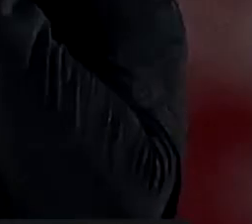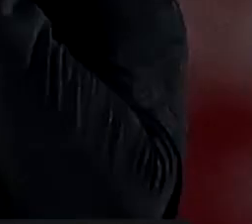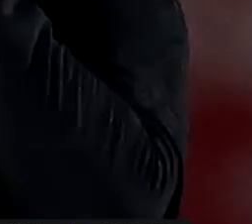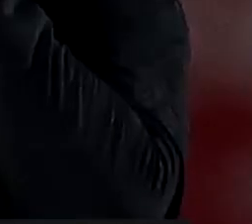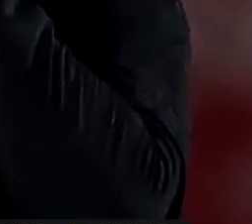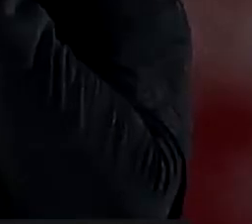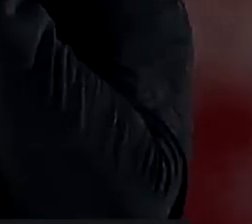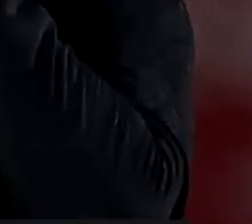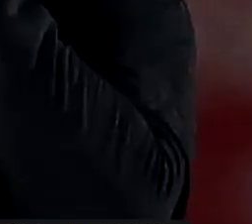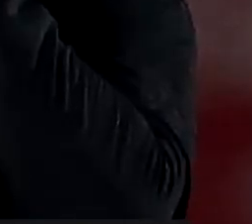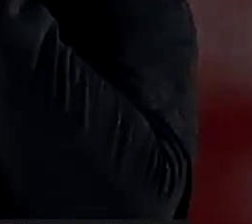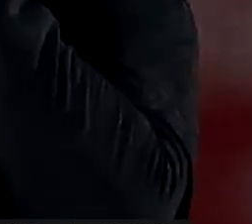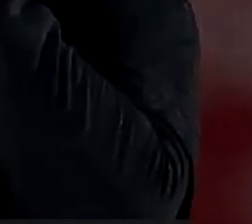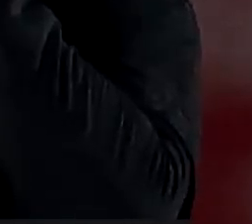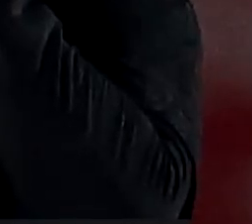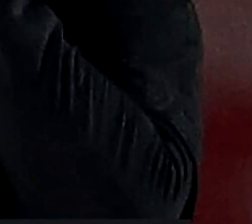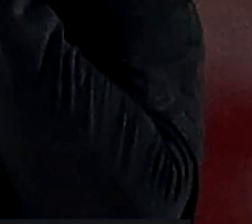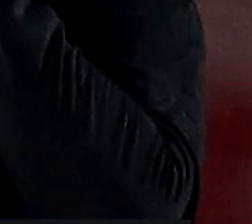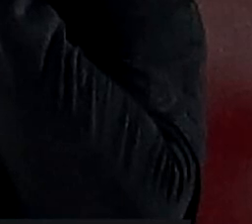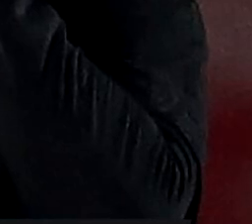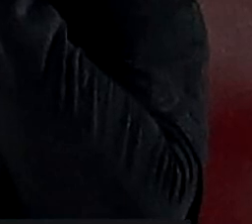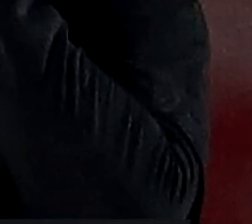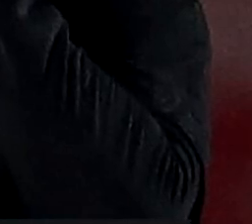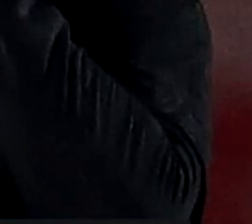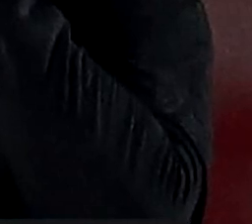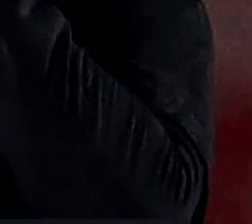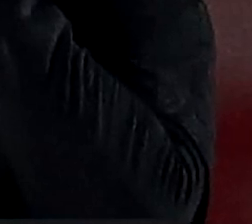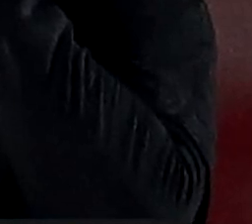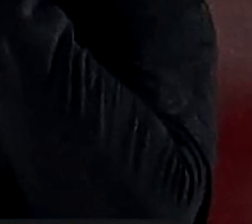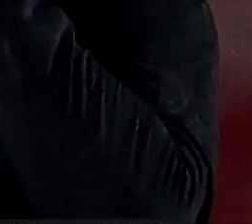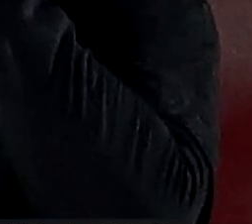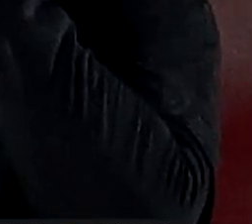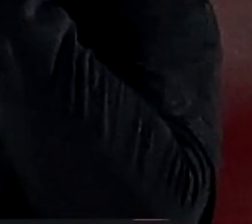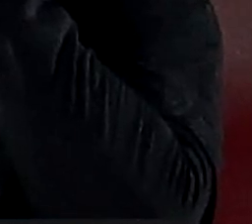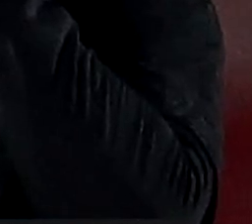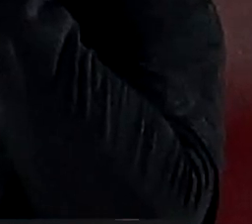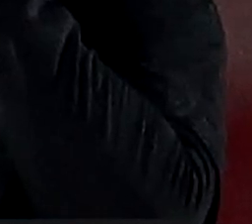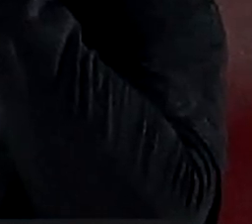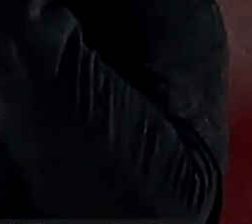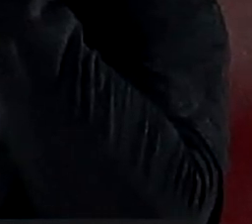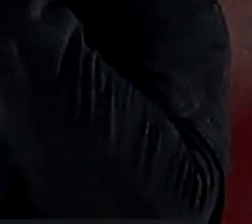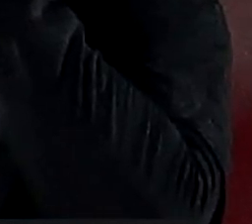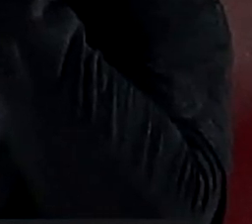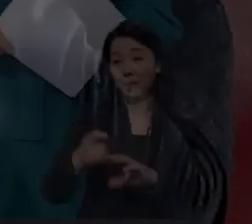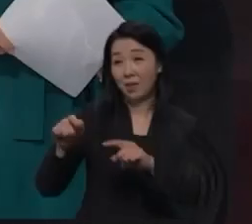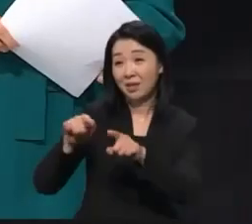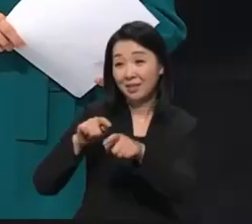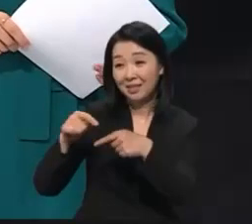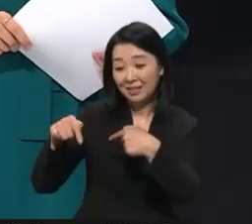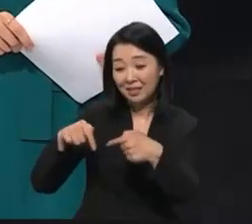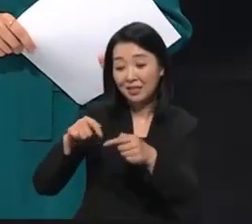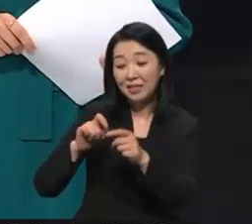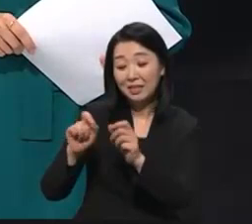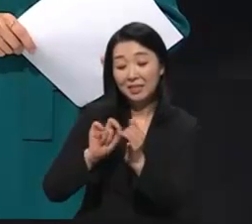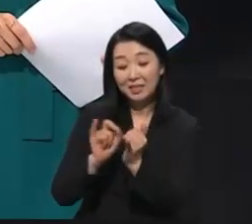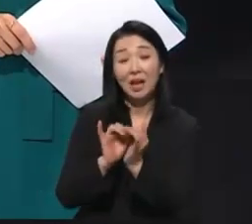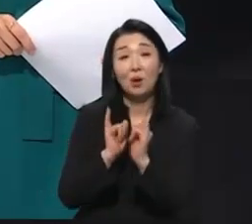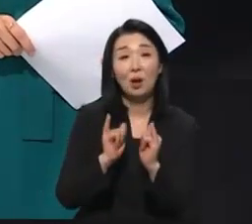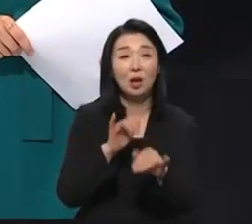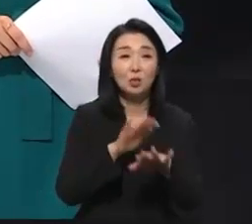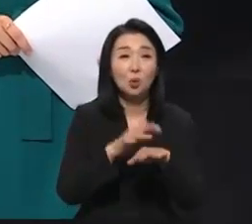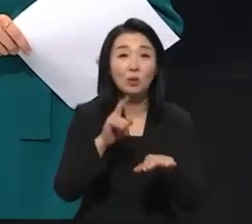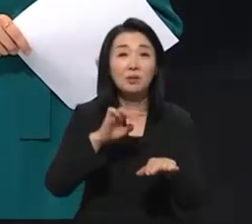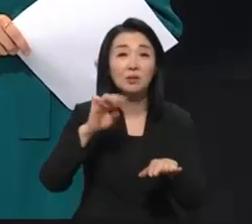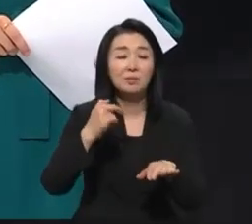정상 훈련을 소화했다면서 경기 출전 의지를 드러냈습니다 현지 외신 기자들 사이에서도 손흥민 선수의